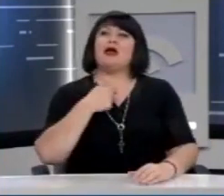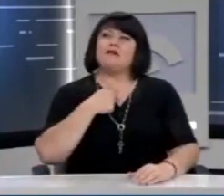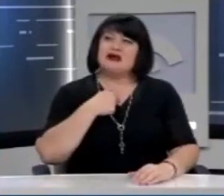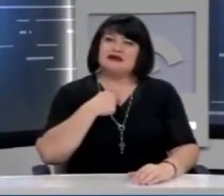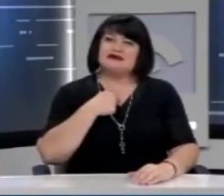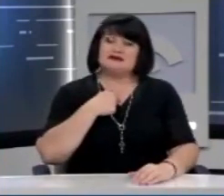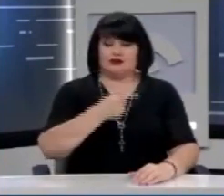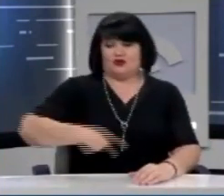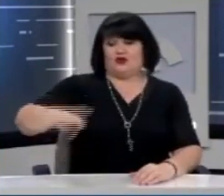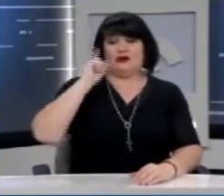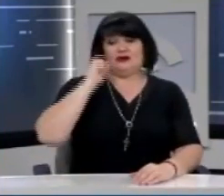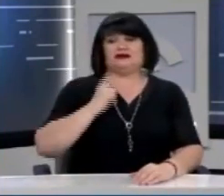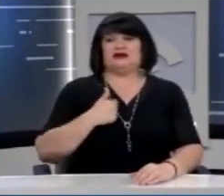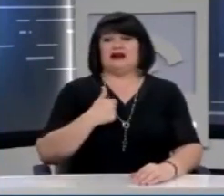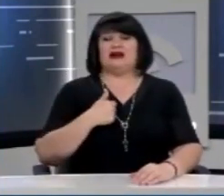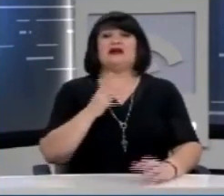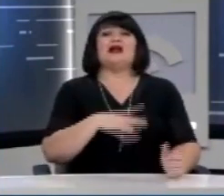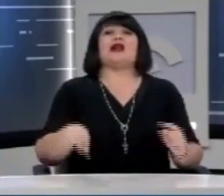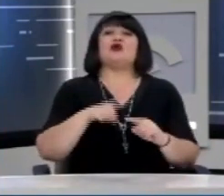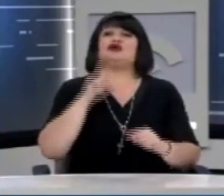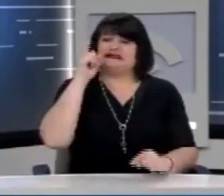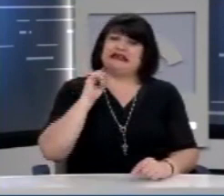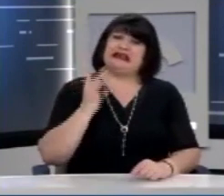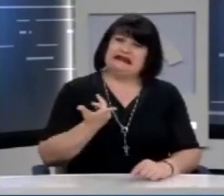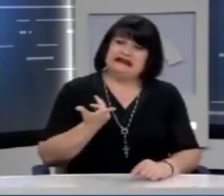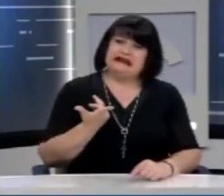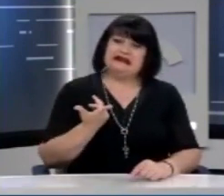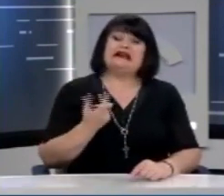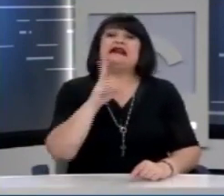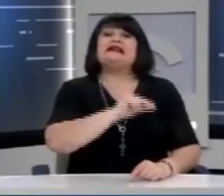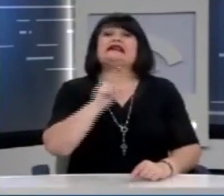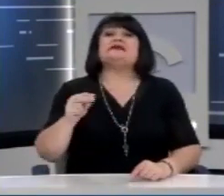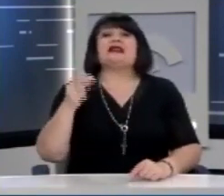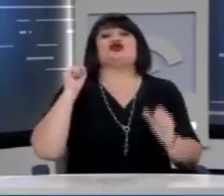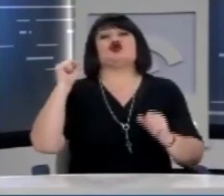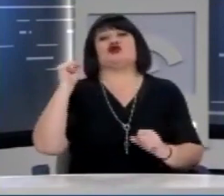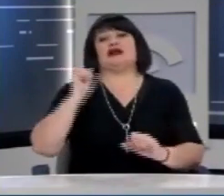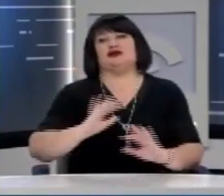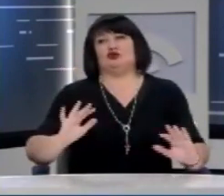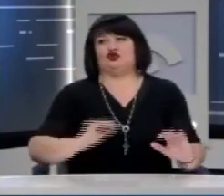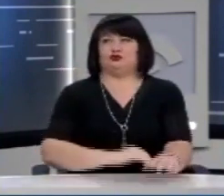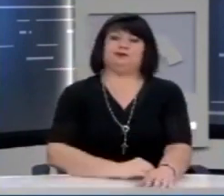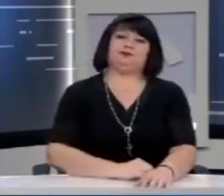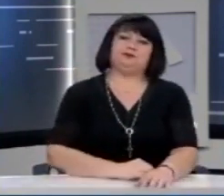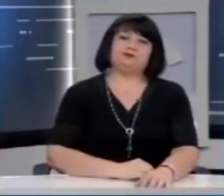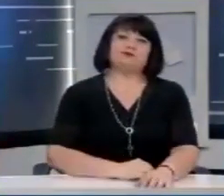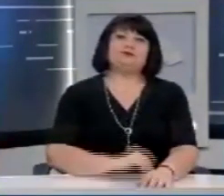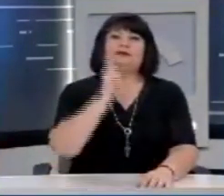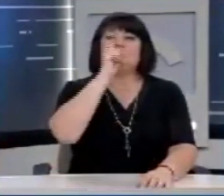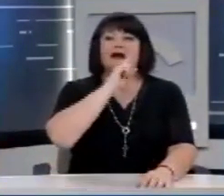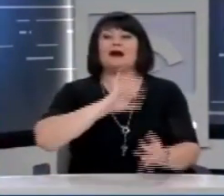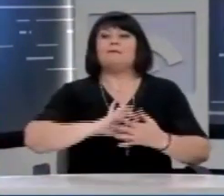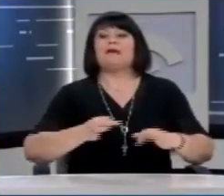βέβαια, όπως όλοι ξέρετε και ο ελληνικός λαός γνωρίζει, είναι συνώνυμο του σοσιαλισμού. Το παραμύθι